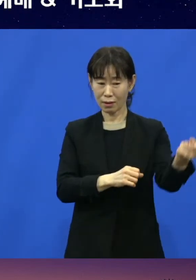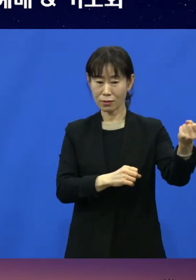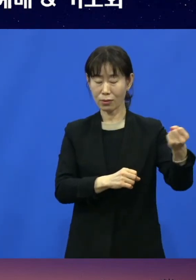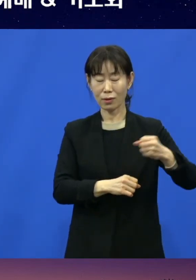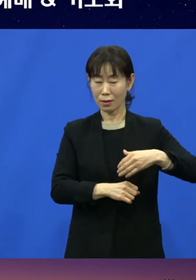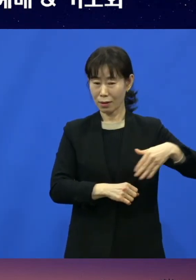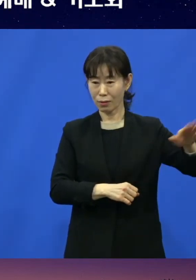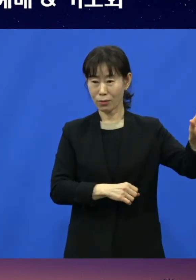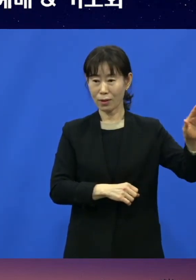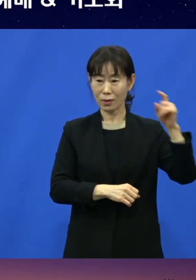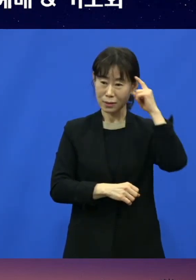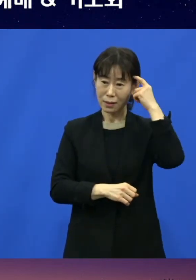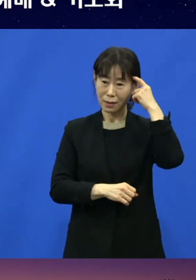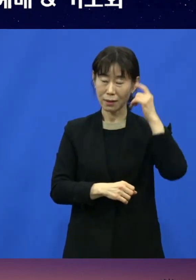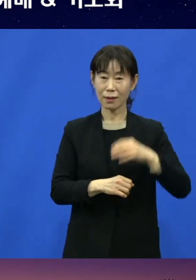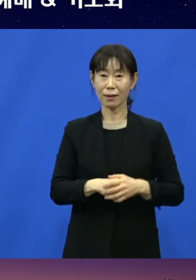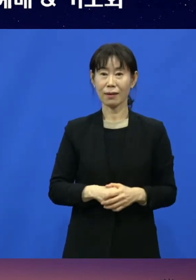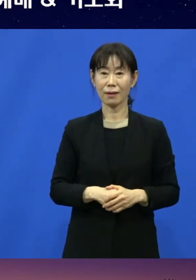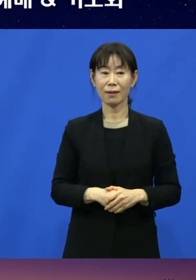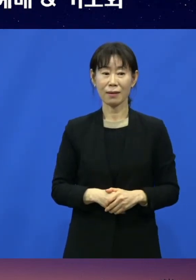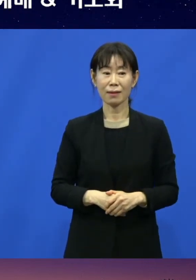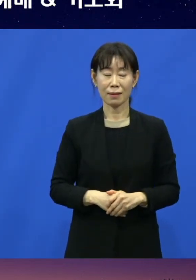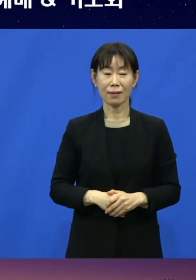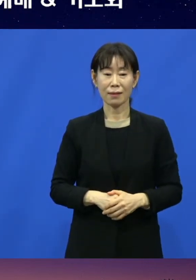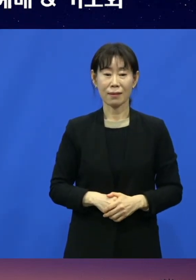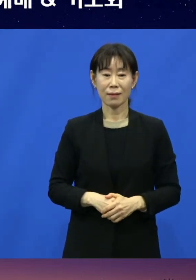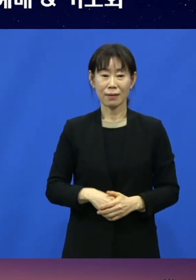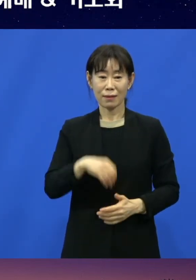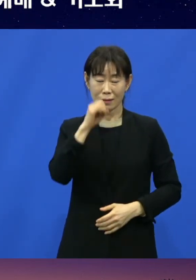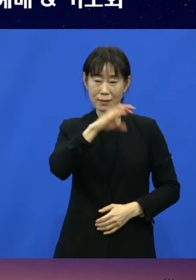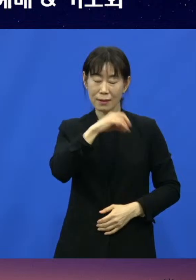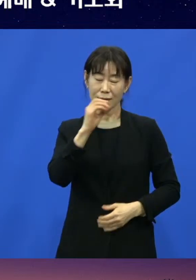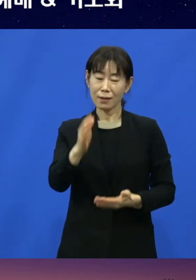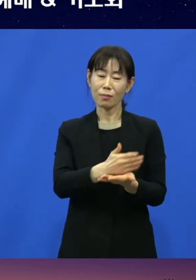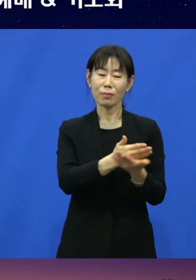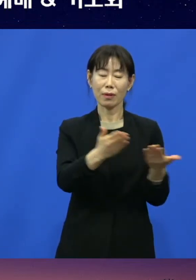나 안 그래도 처리하려고 했는데 가져갔구나 이렇게 생각하세요.